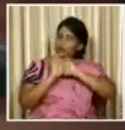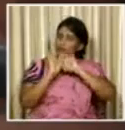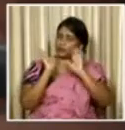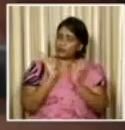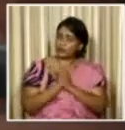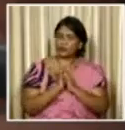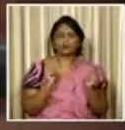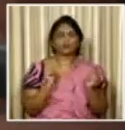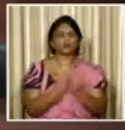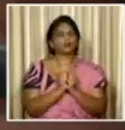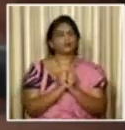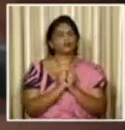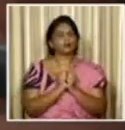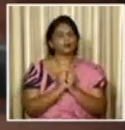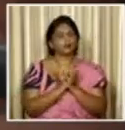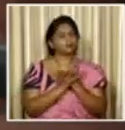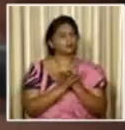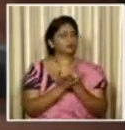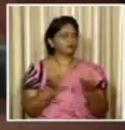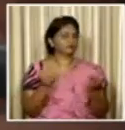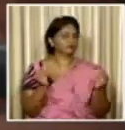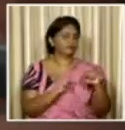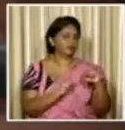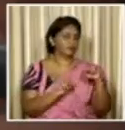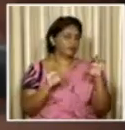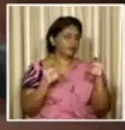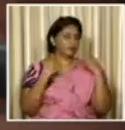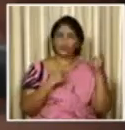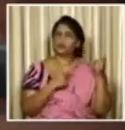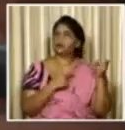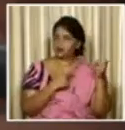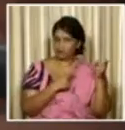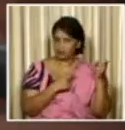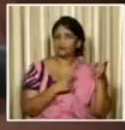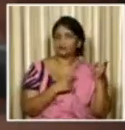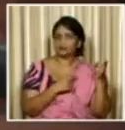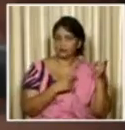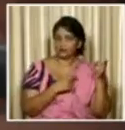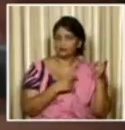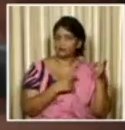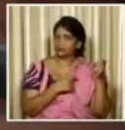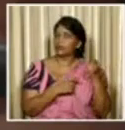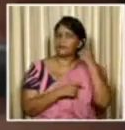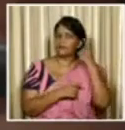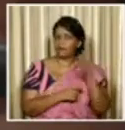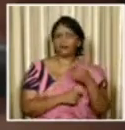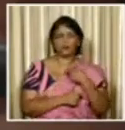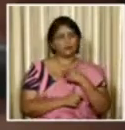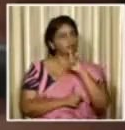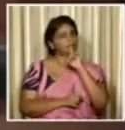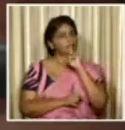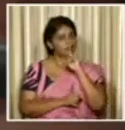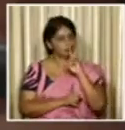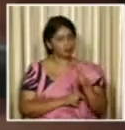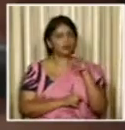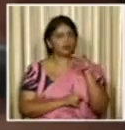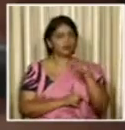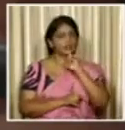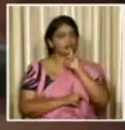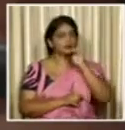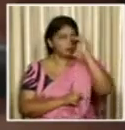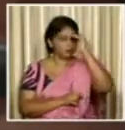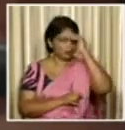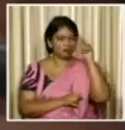kawam, dirapatun bumi kawa. Hari tu, ini sahaja memang kian ni, me kata anak